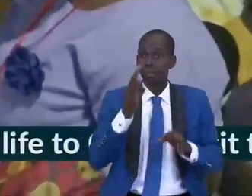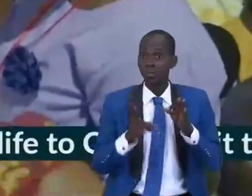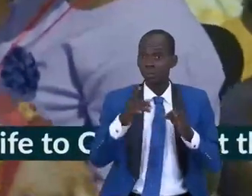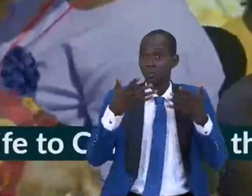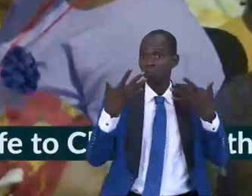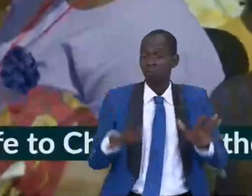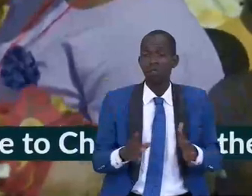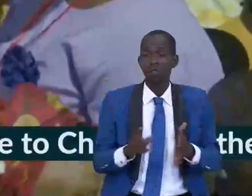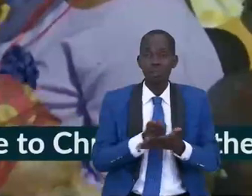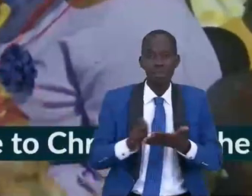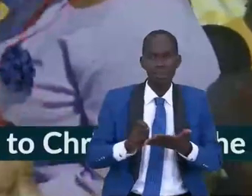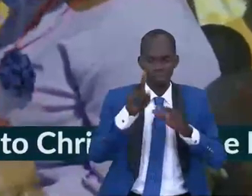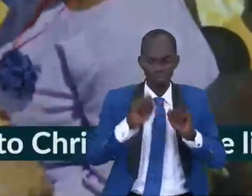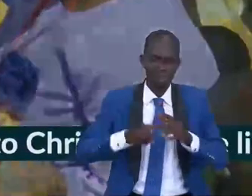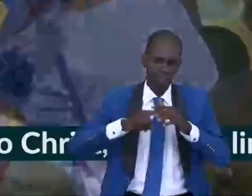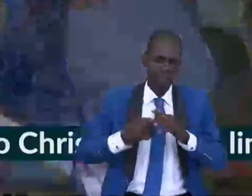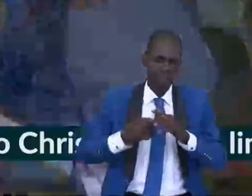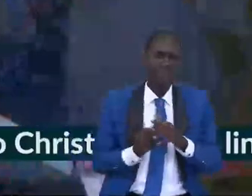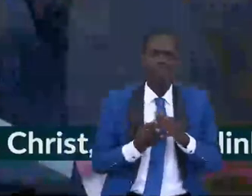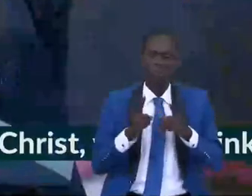votre numéro WhatsApp,